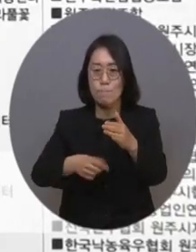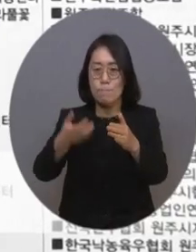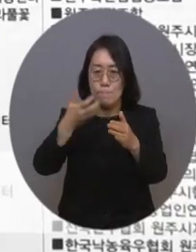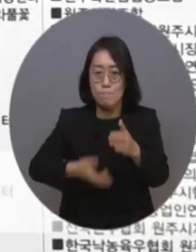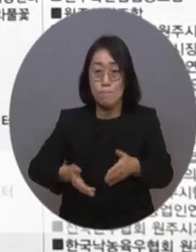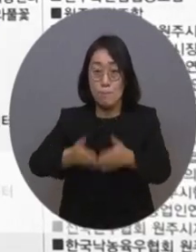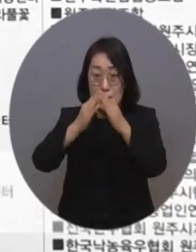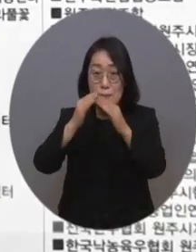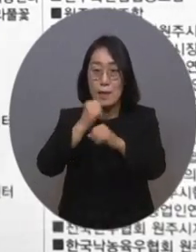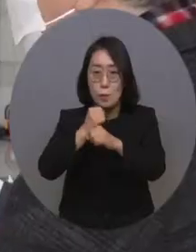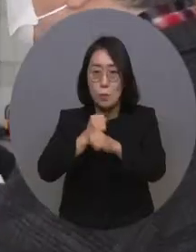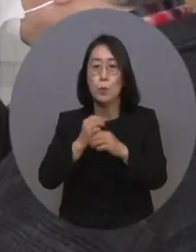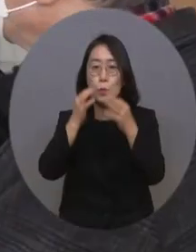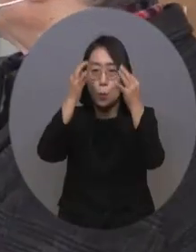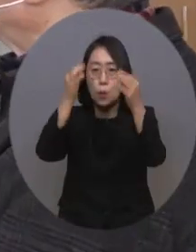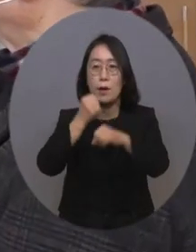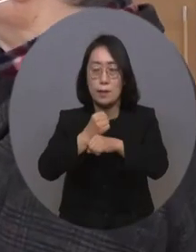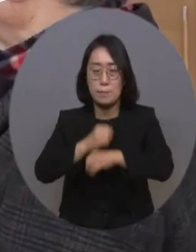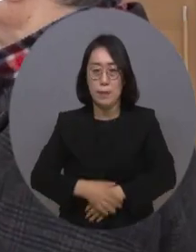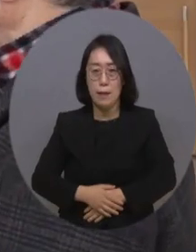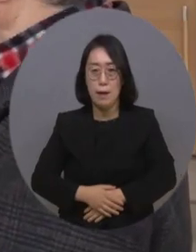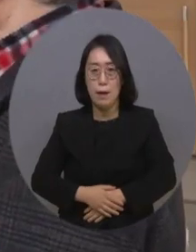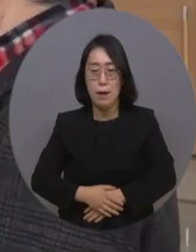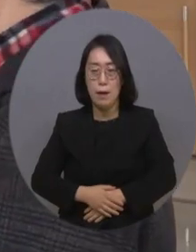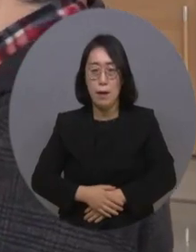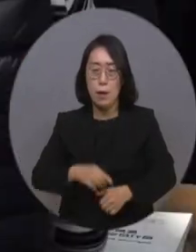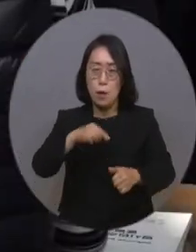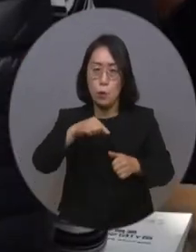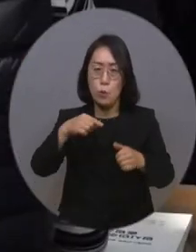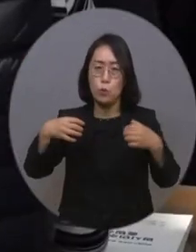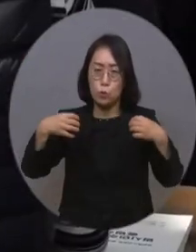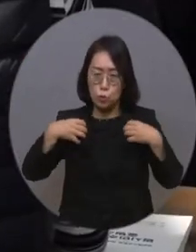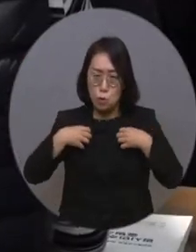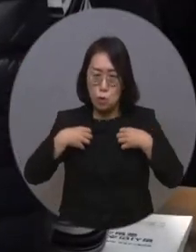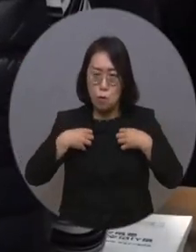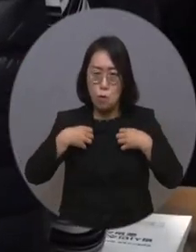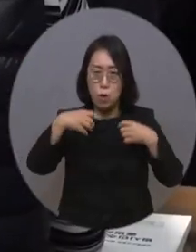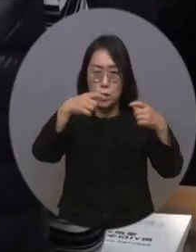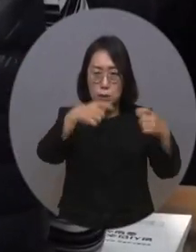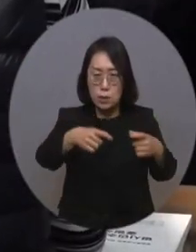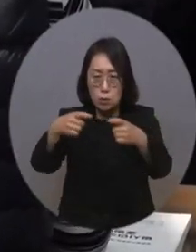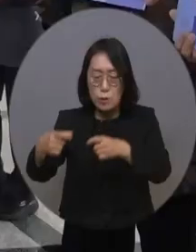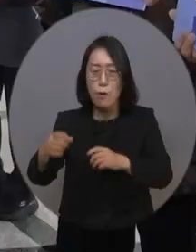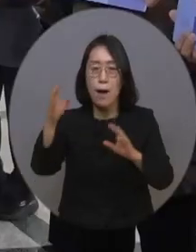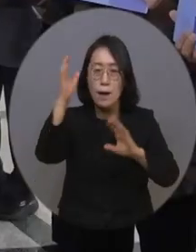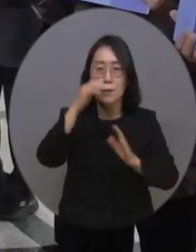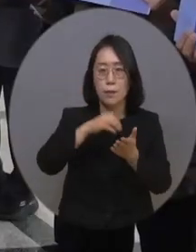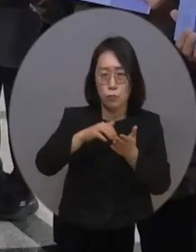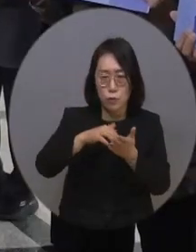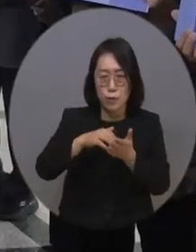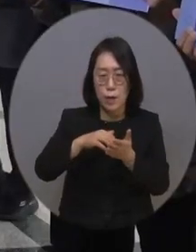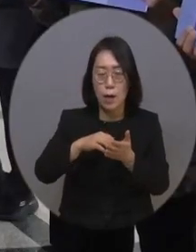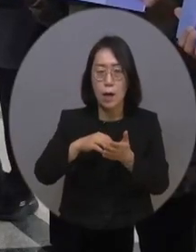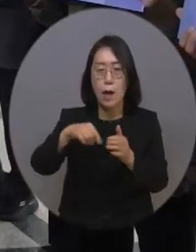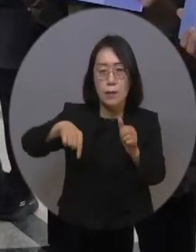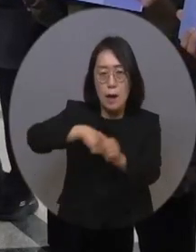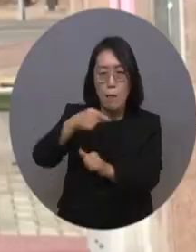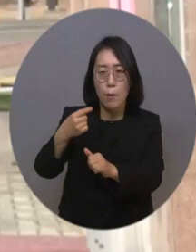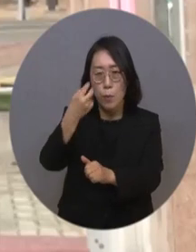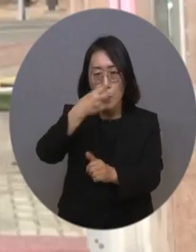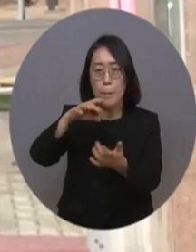있도록 노력하겠습니다. 강원도교육청은 도내 특수교육 대상 학생 수와 접근성 등을 고려해서 선정하겠다고